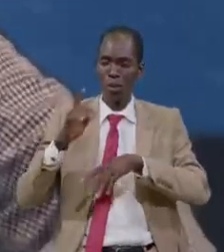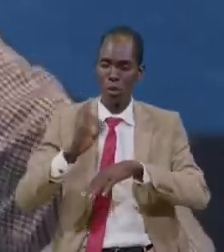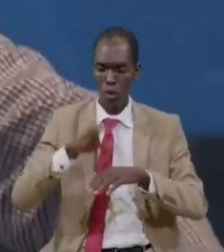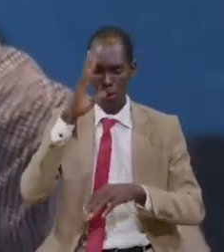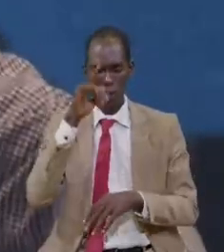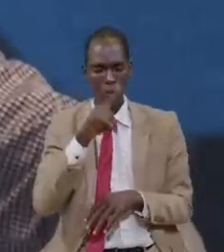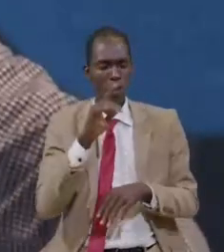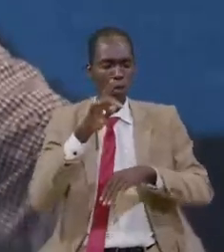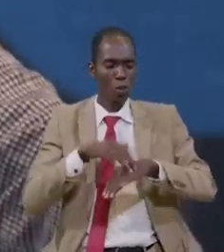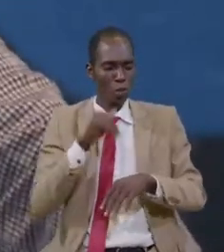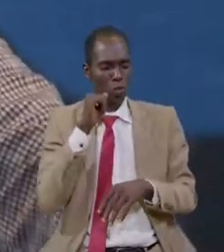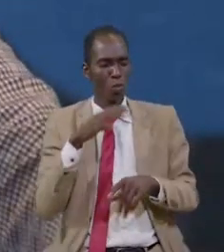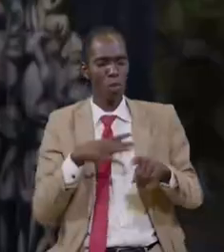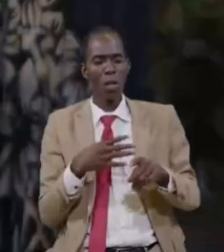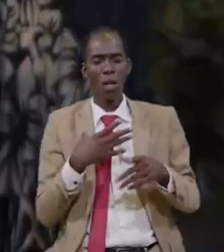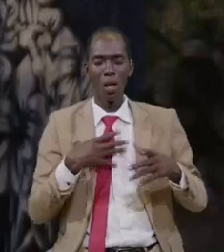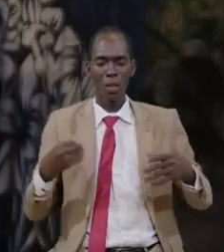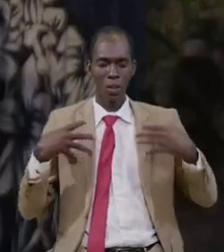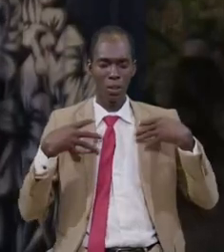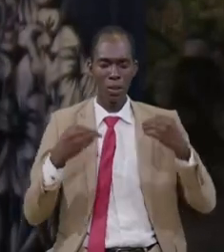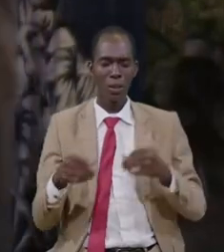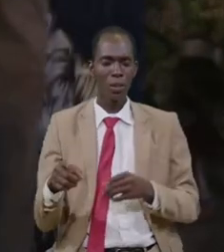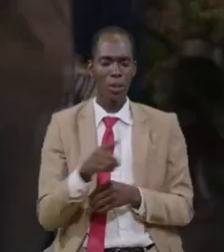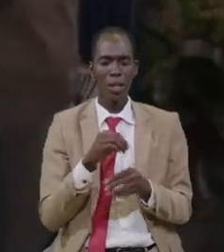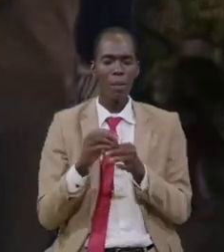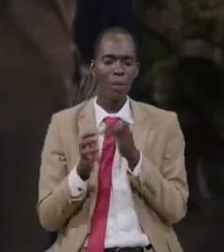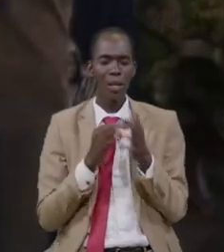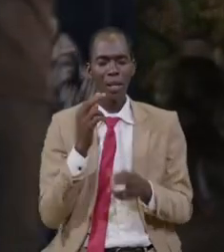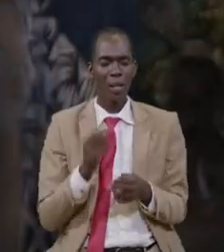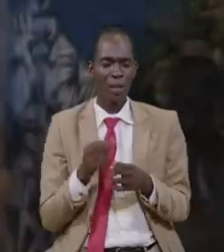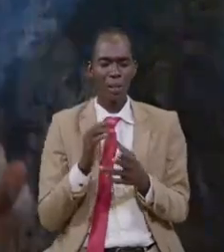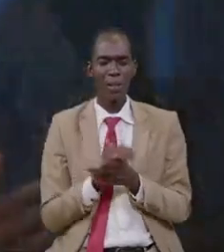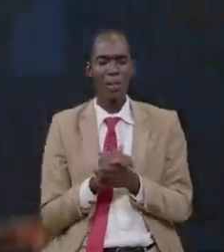touche-la. Guéris-les au nom de Jésus.